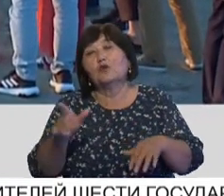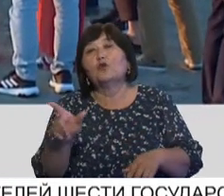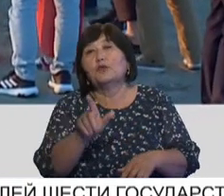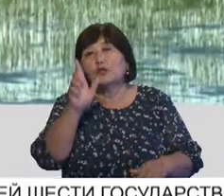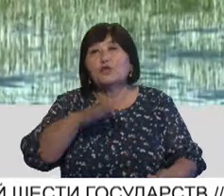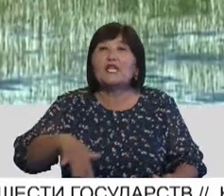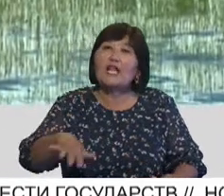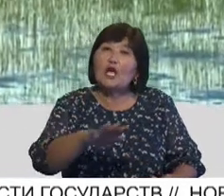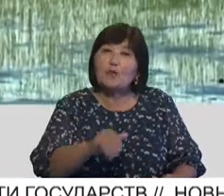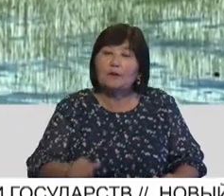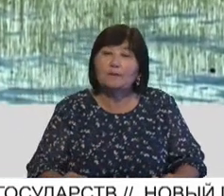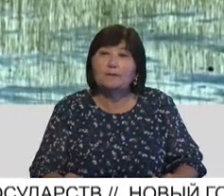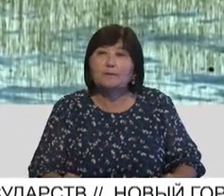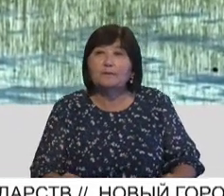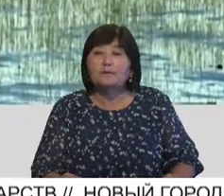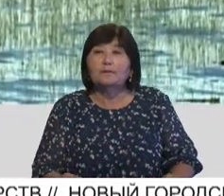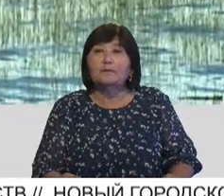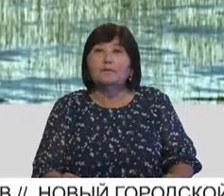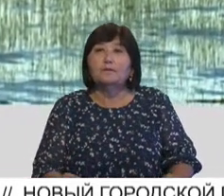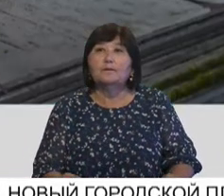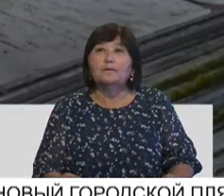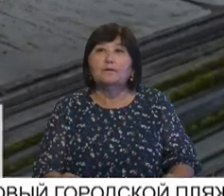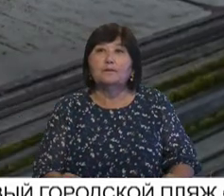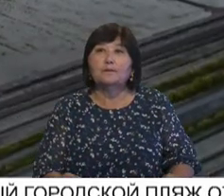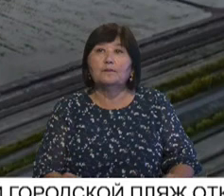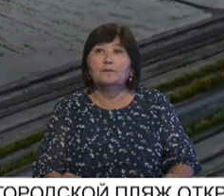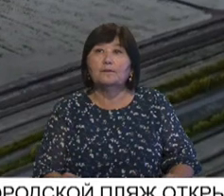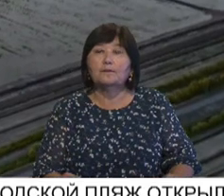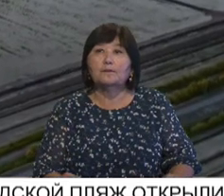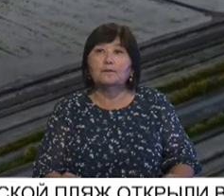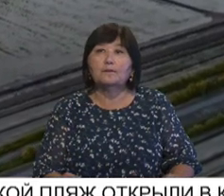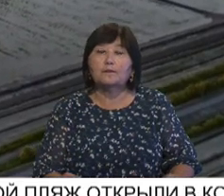Галымжан Жумназар, Ежес Абдельда, Айбек Каржобай, Турихан Кожахметов, телеканал Кызылорда.